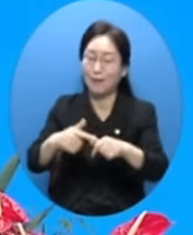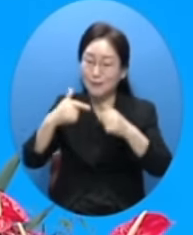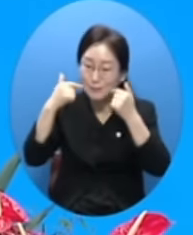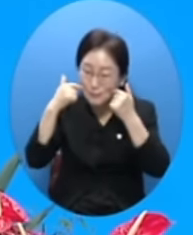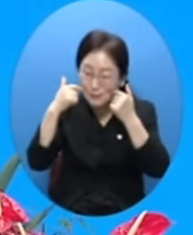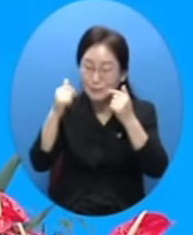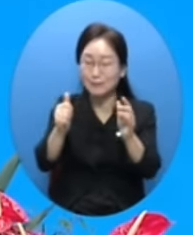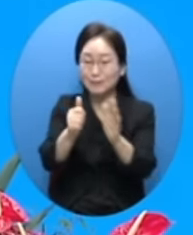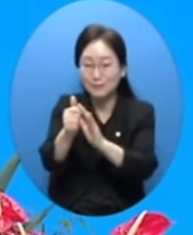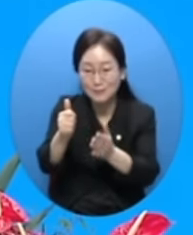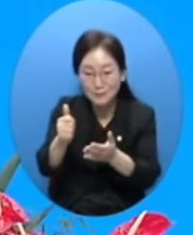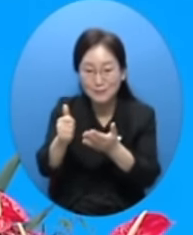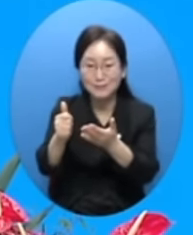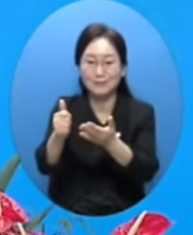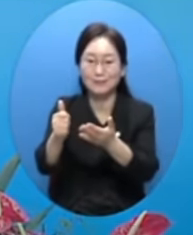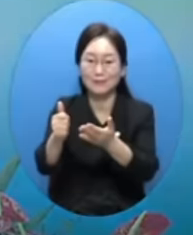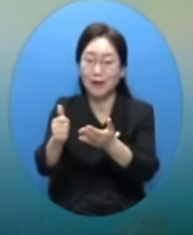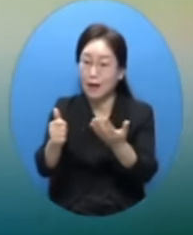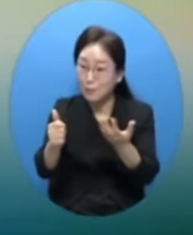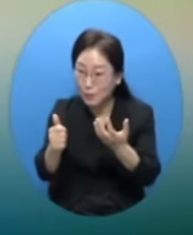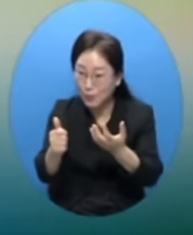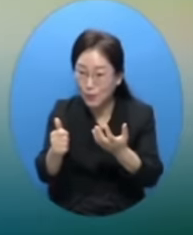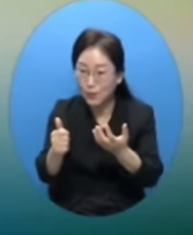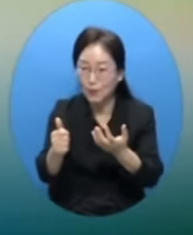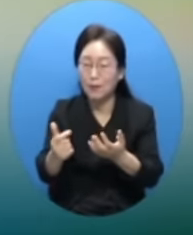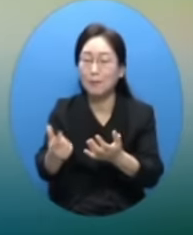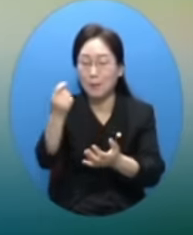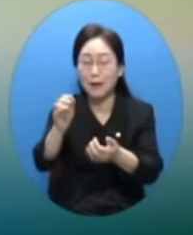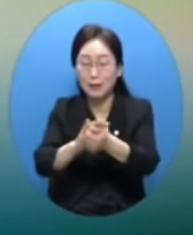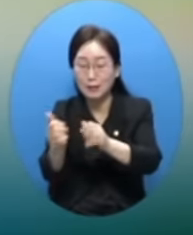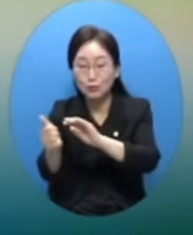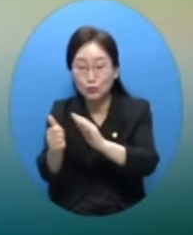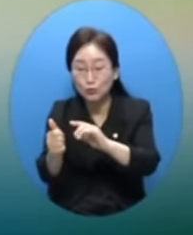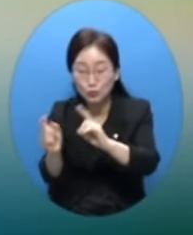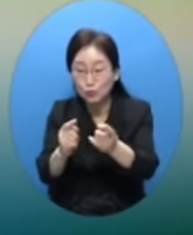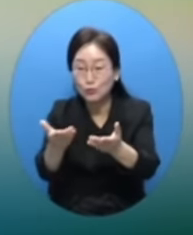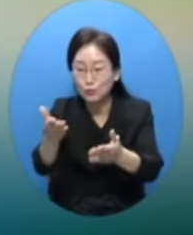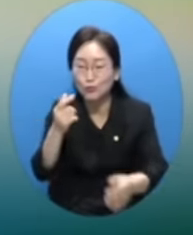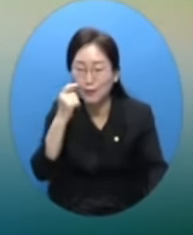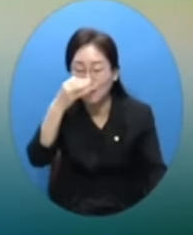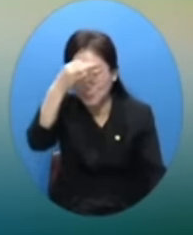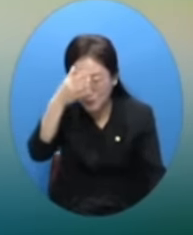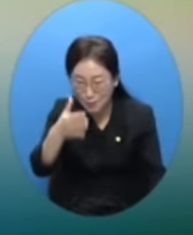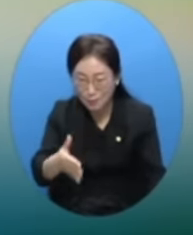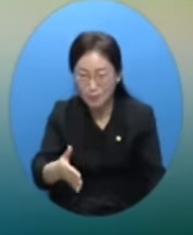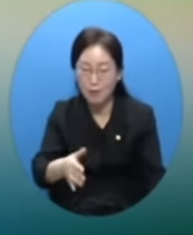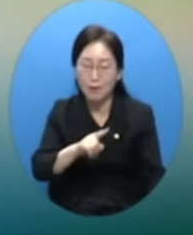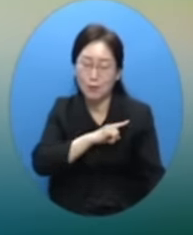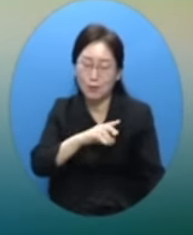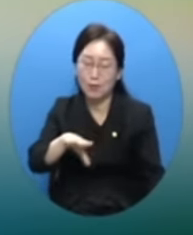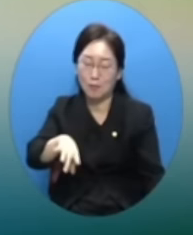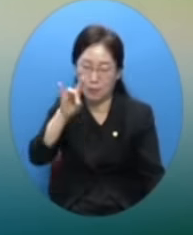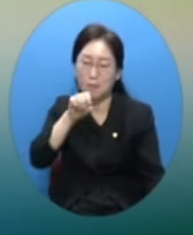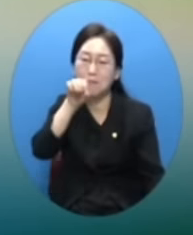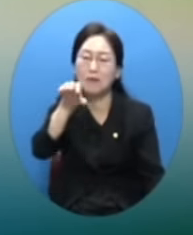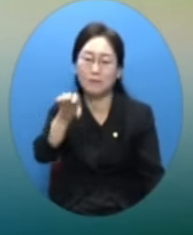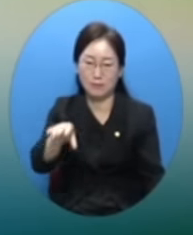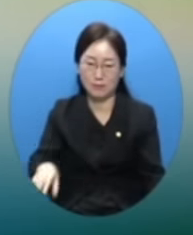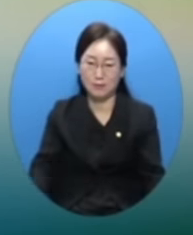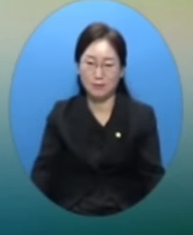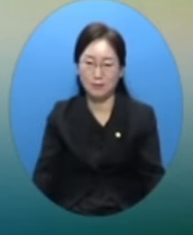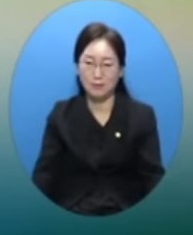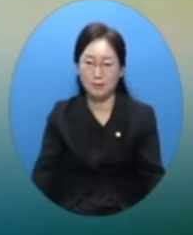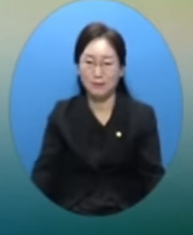지으면서 많이 아프세요, 빨리 치료해드리지 못해서 죄송해요, 늘 먼저 말을 걸고